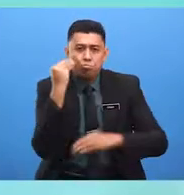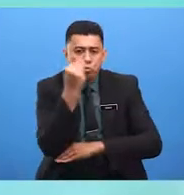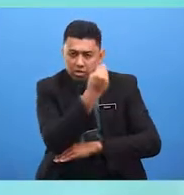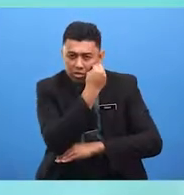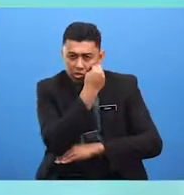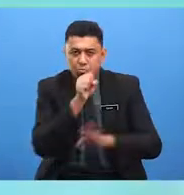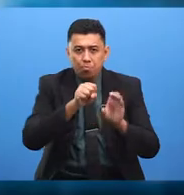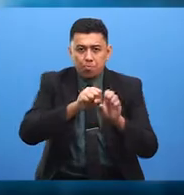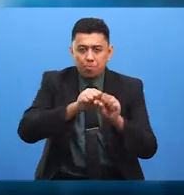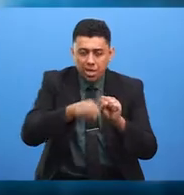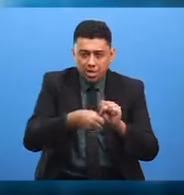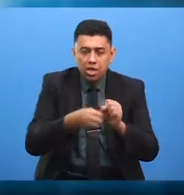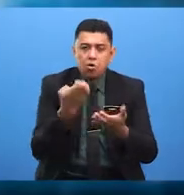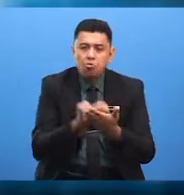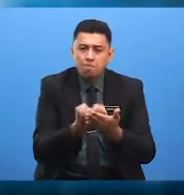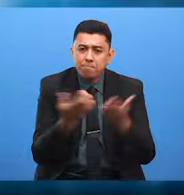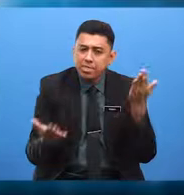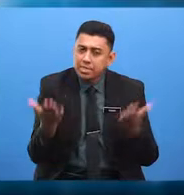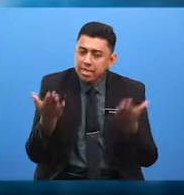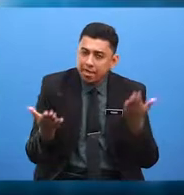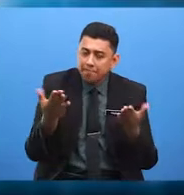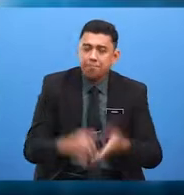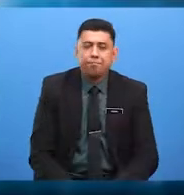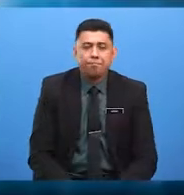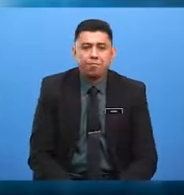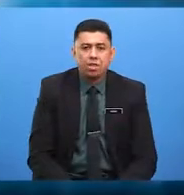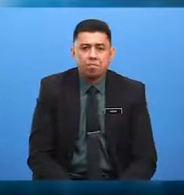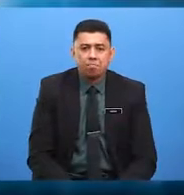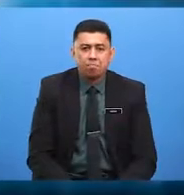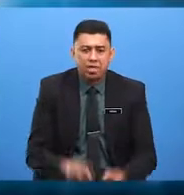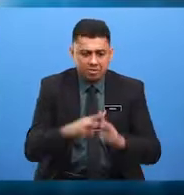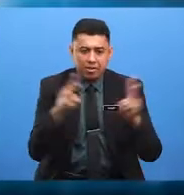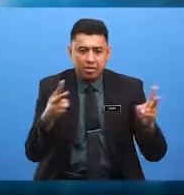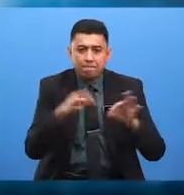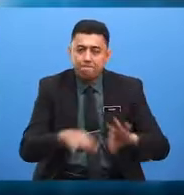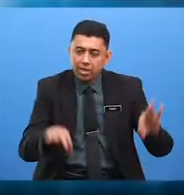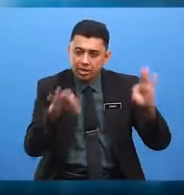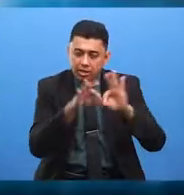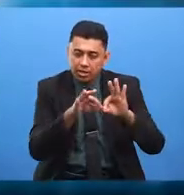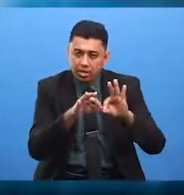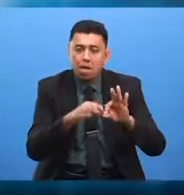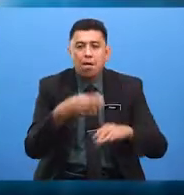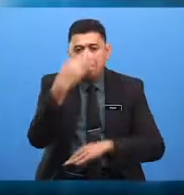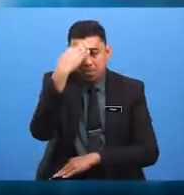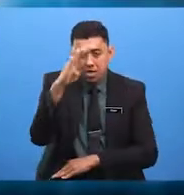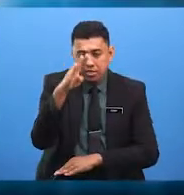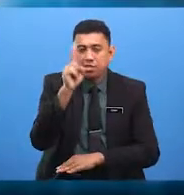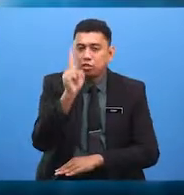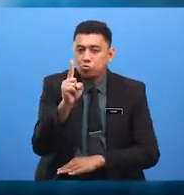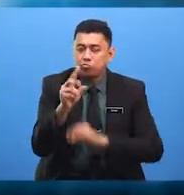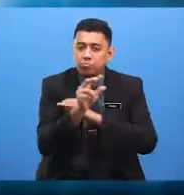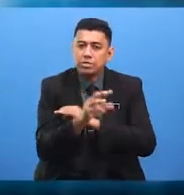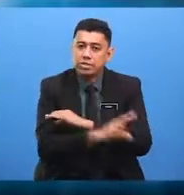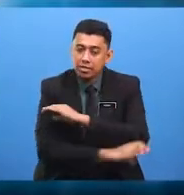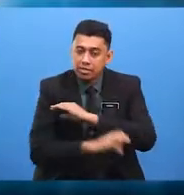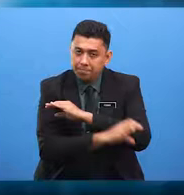yang Sabil kestabilan ekonomi sangat penting bagi sesebuah negara krane Ia mempunyai kaitan